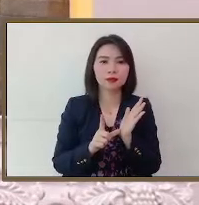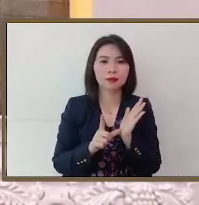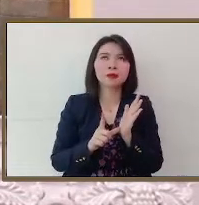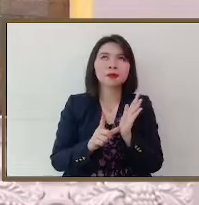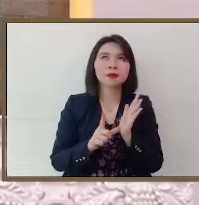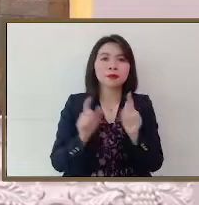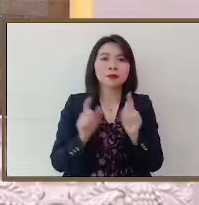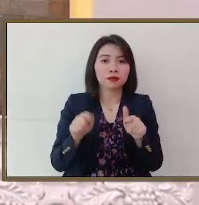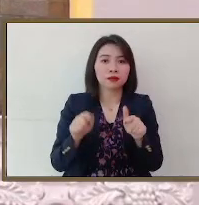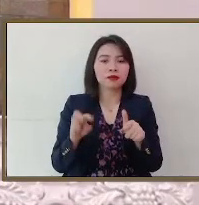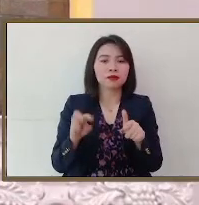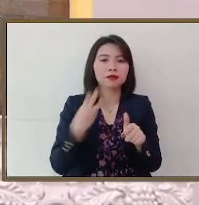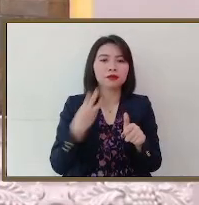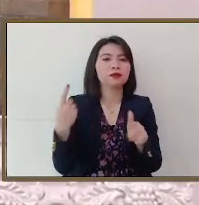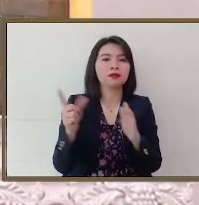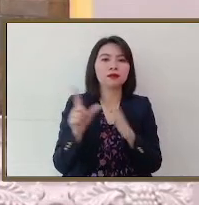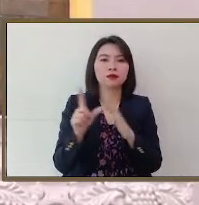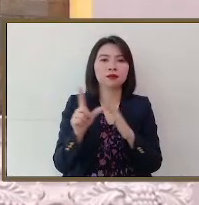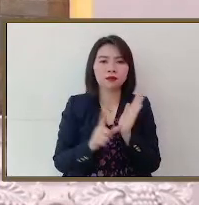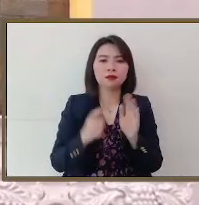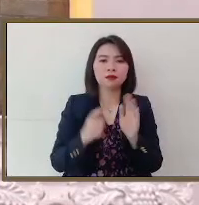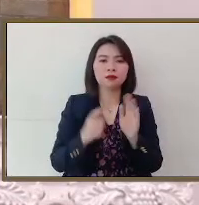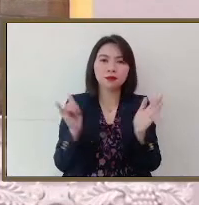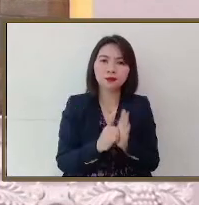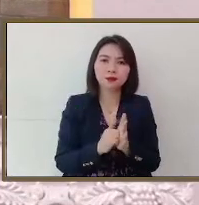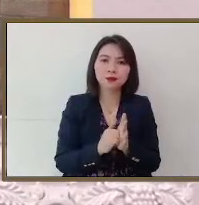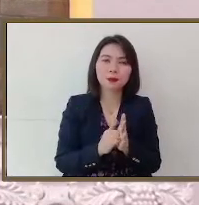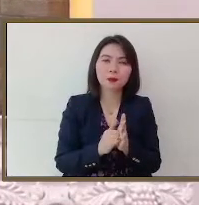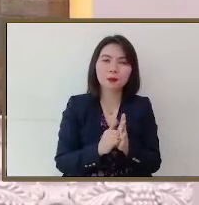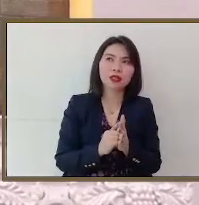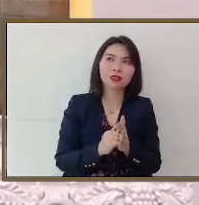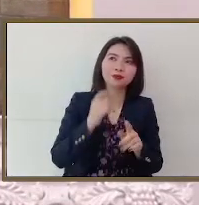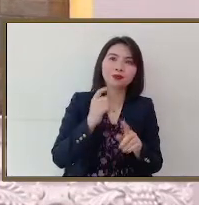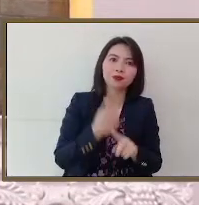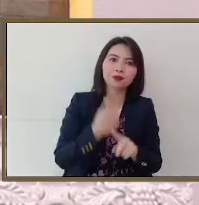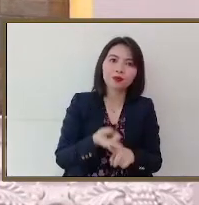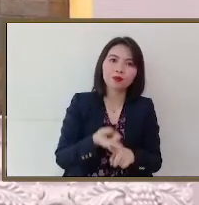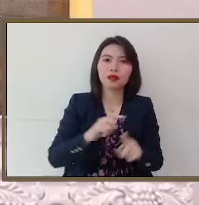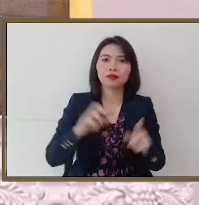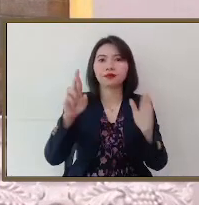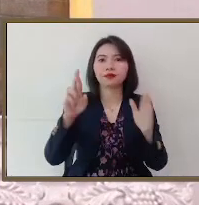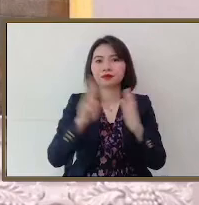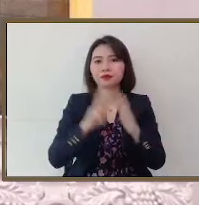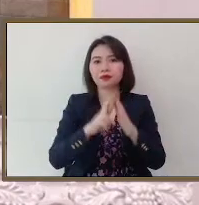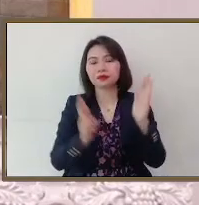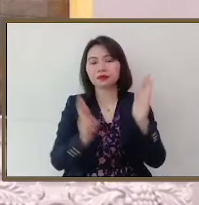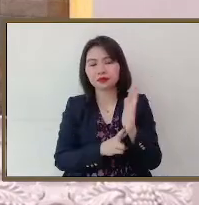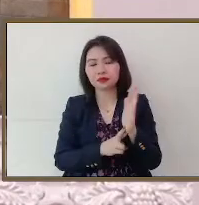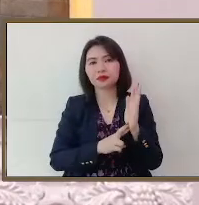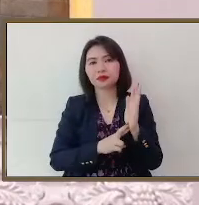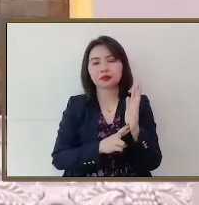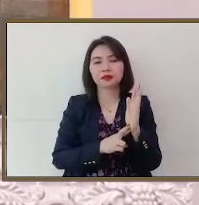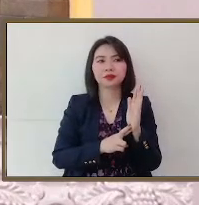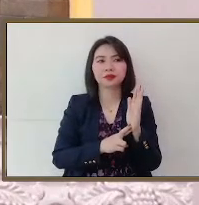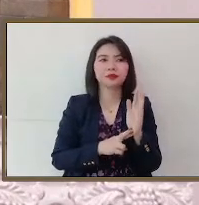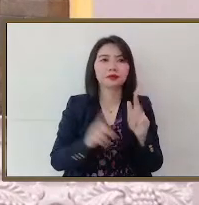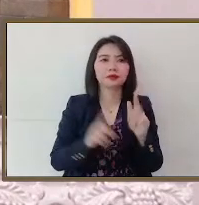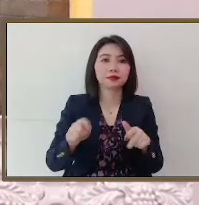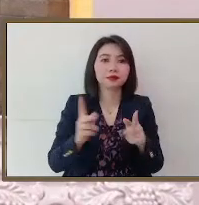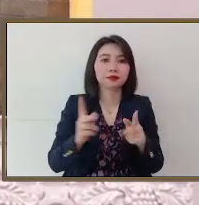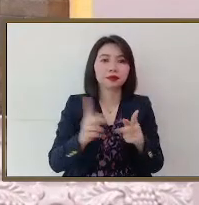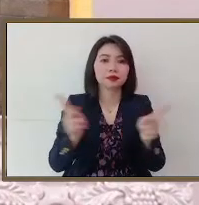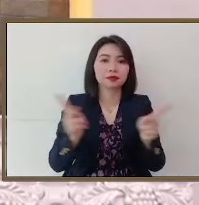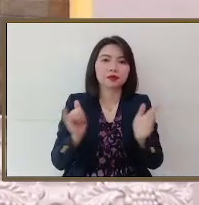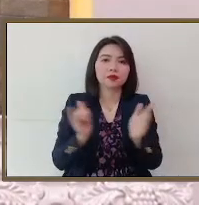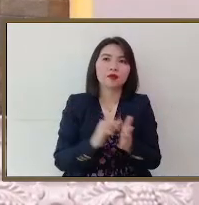Constitution. At mula sa Constitution, nanganak po yan na mga rules, mga law na pinatutupad natin